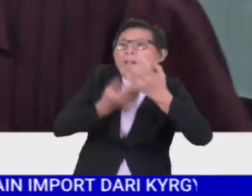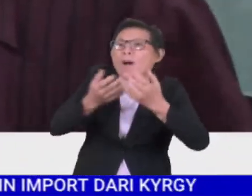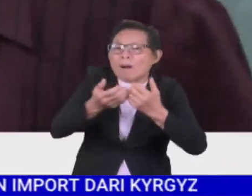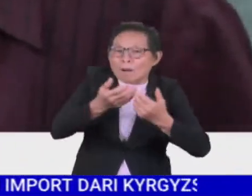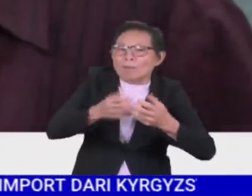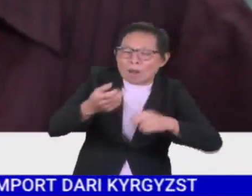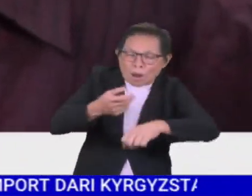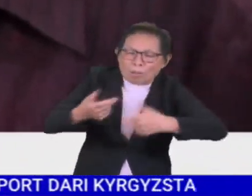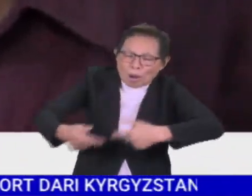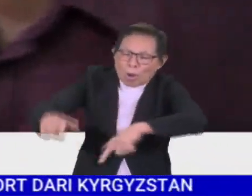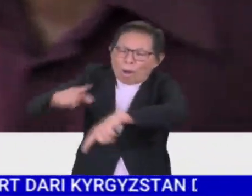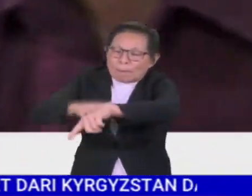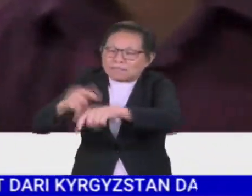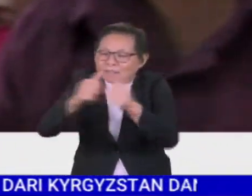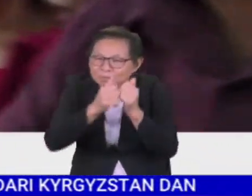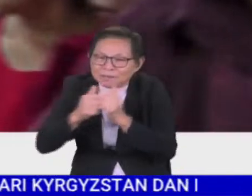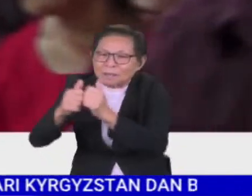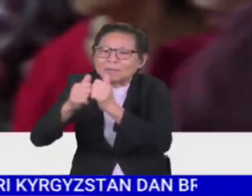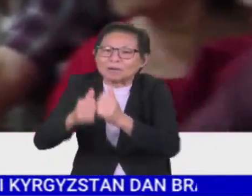bersama-sama